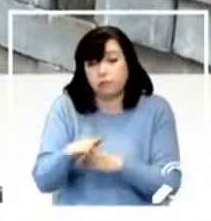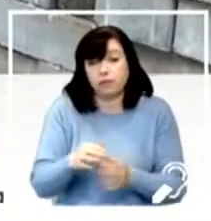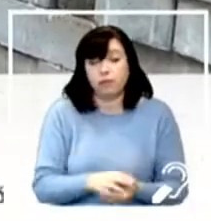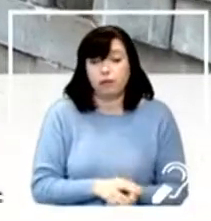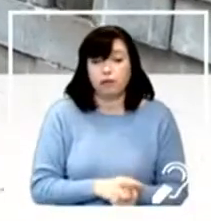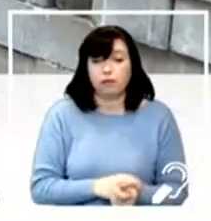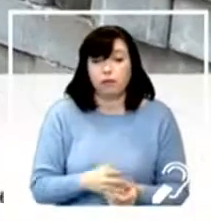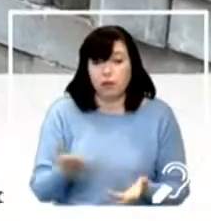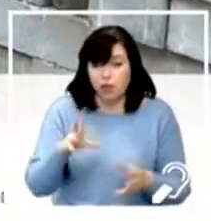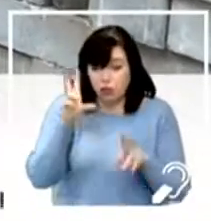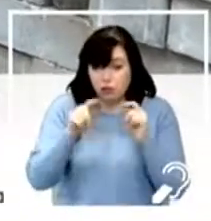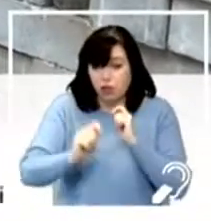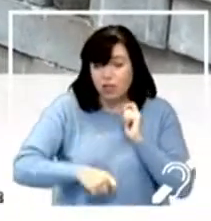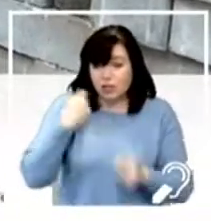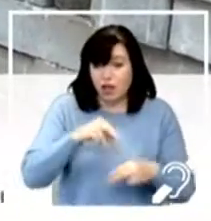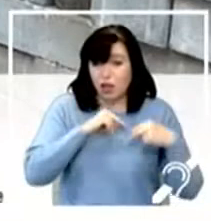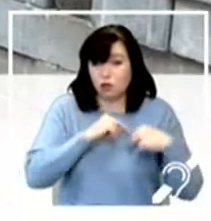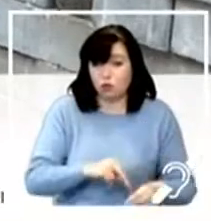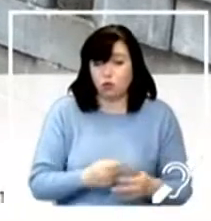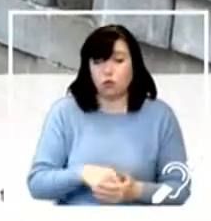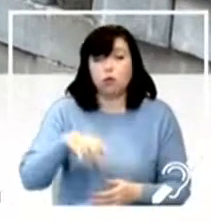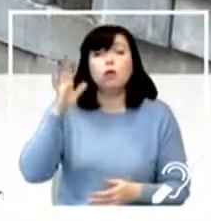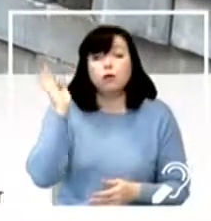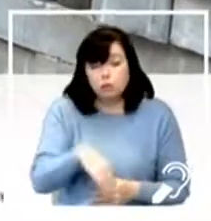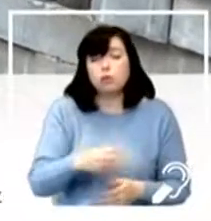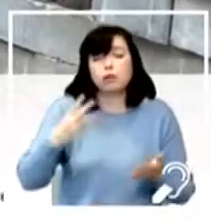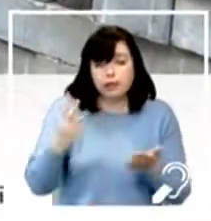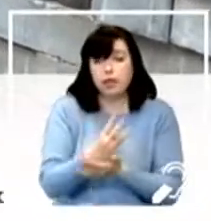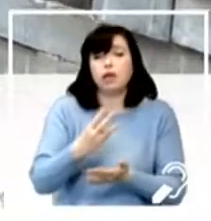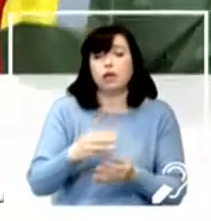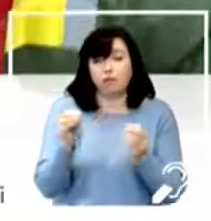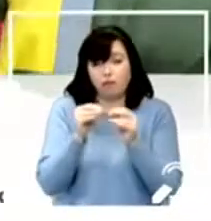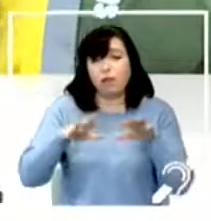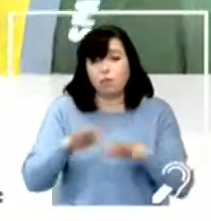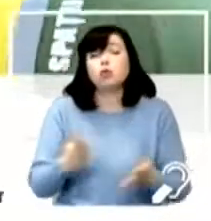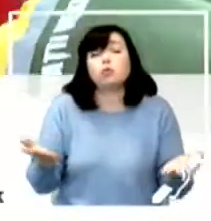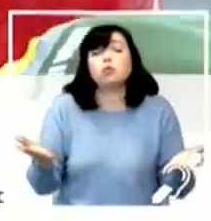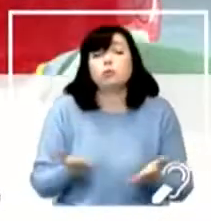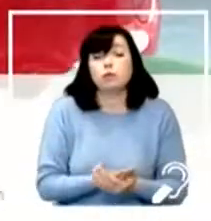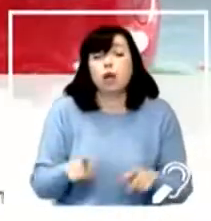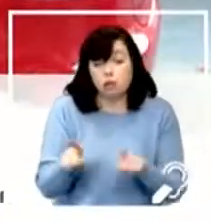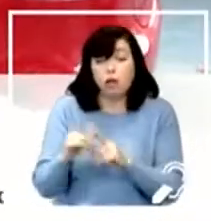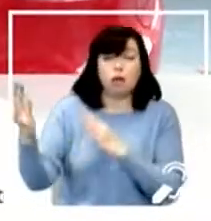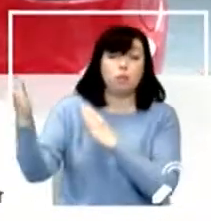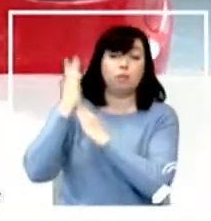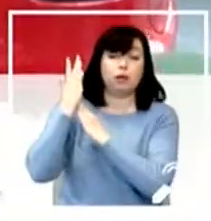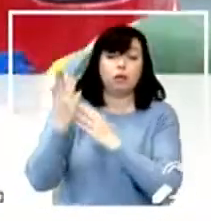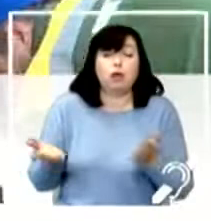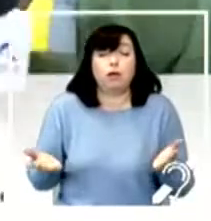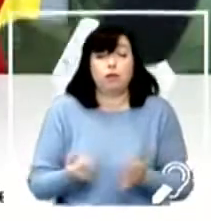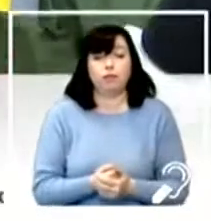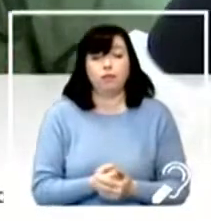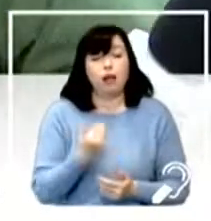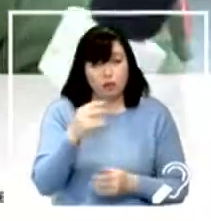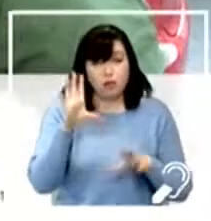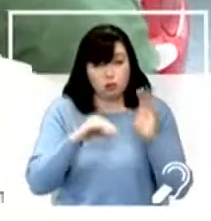ori să munciți de două ori sau să vă întoarceți? Îmi plăci de vreo trei ori să mușești pe același loc. Așa e indicația de la dânsi. Dar vi se